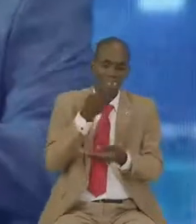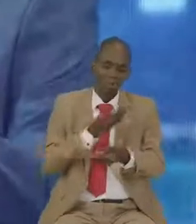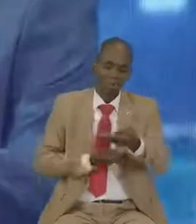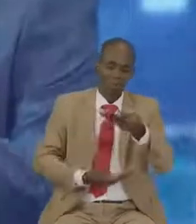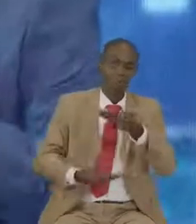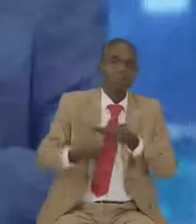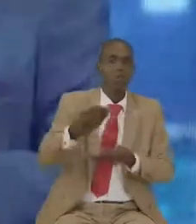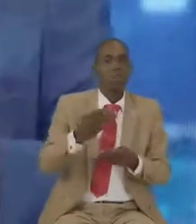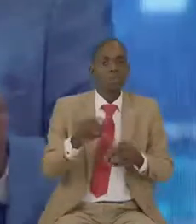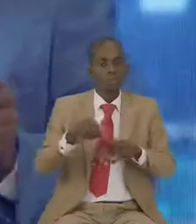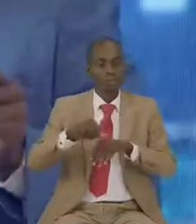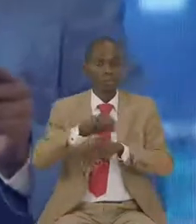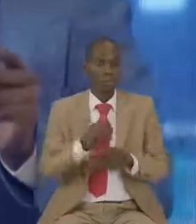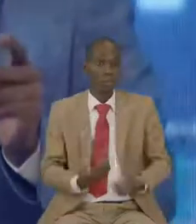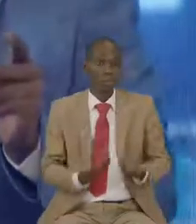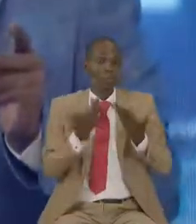base